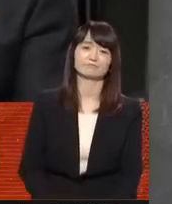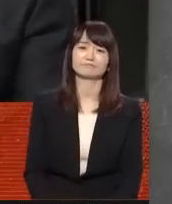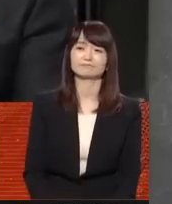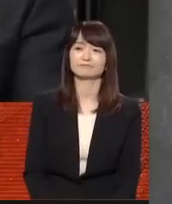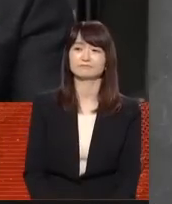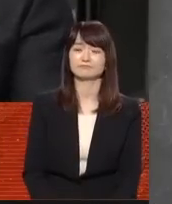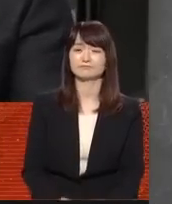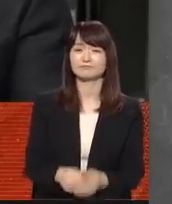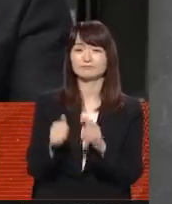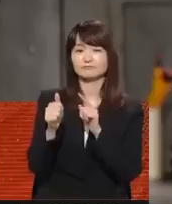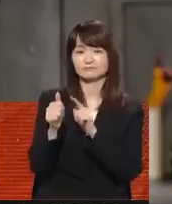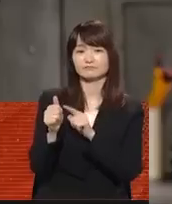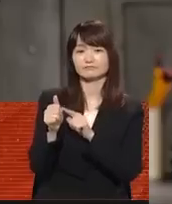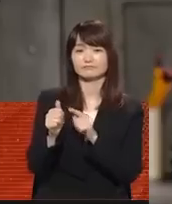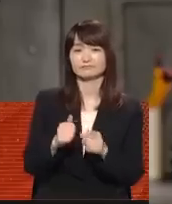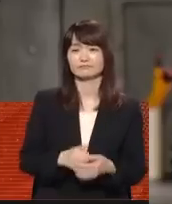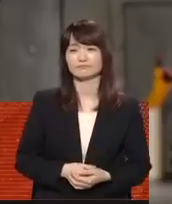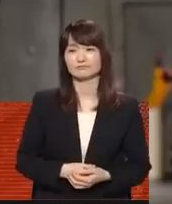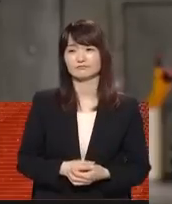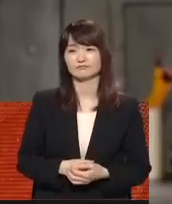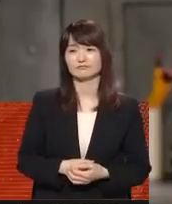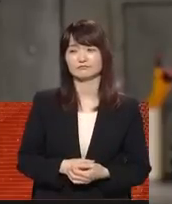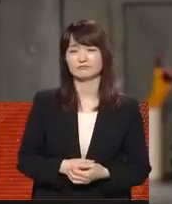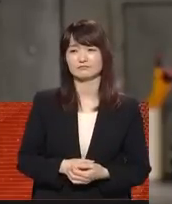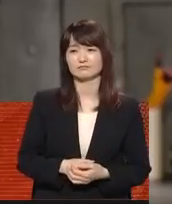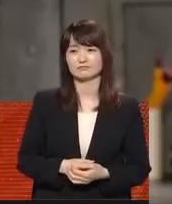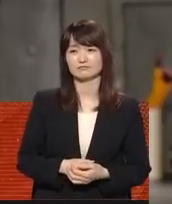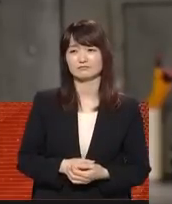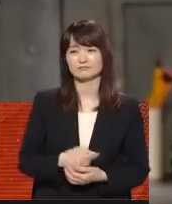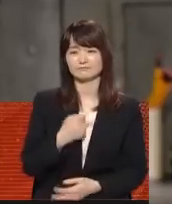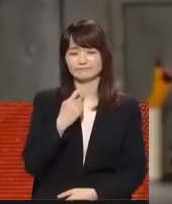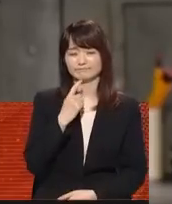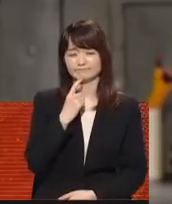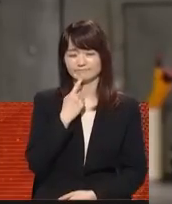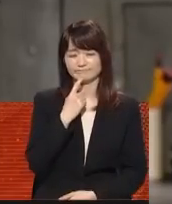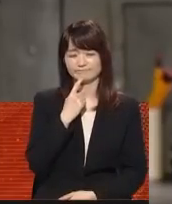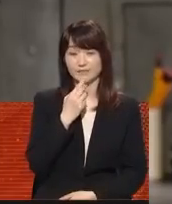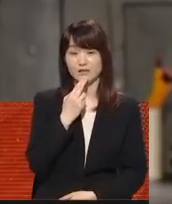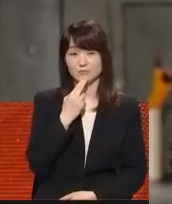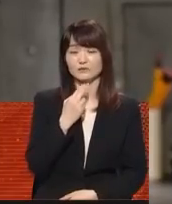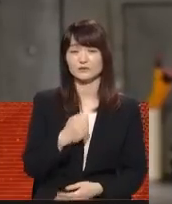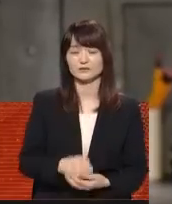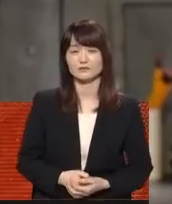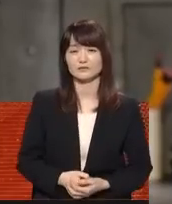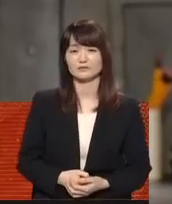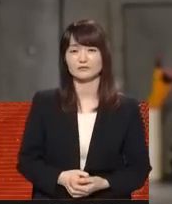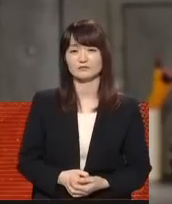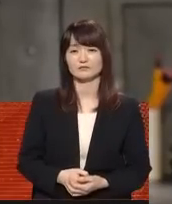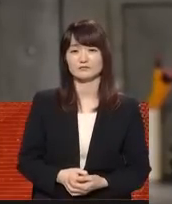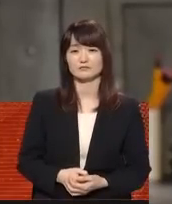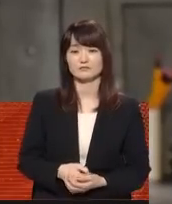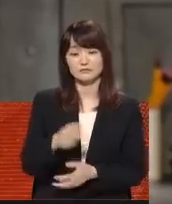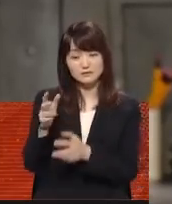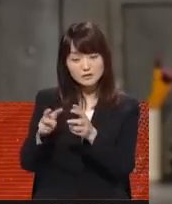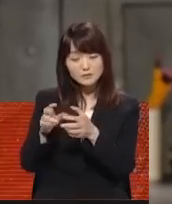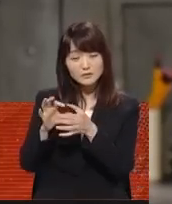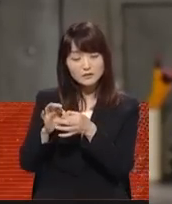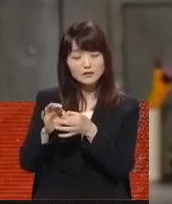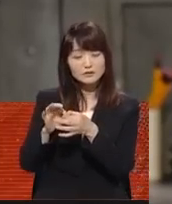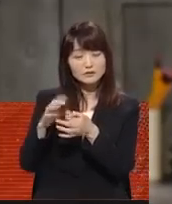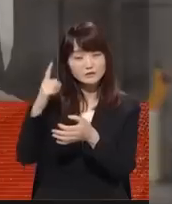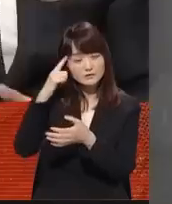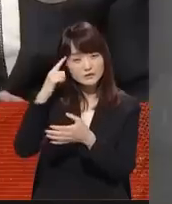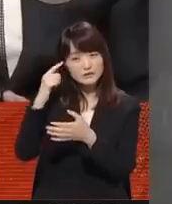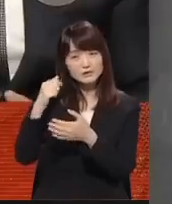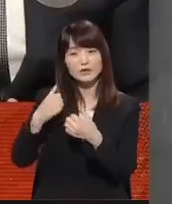그러니까 이분 같은 경우에는 그 끈기가 없어요 작심삼일 정도의 성격인데 어쨌든 약간 포기했습니다 그리고 집에서 하루 종일